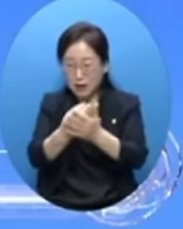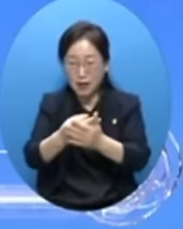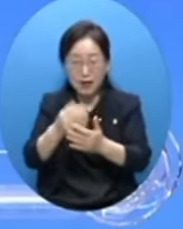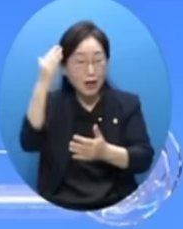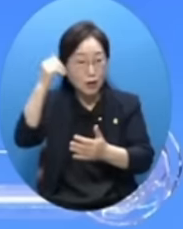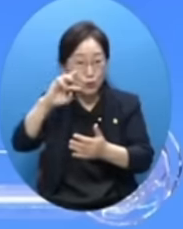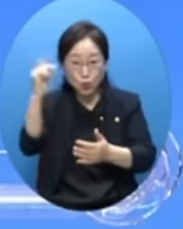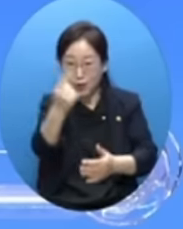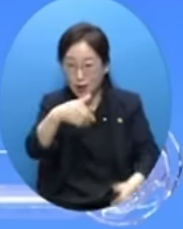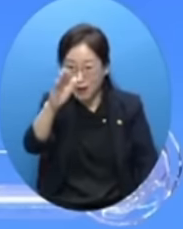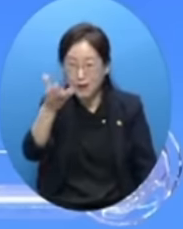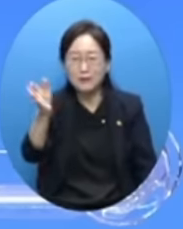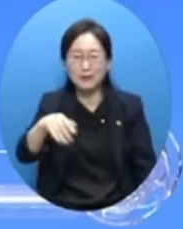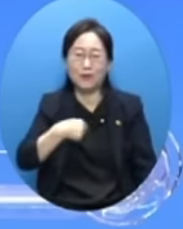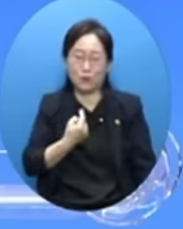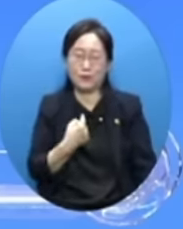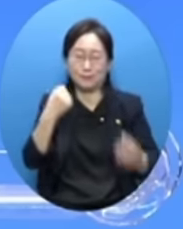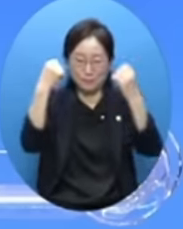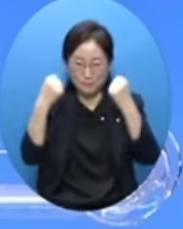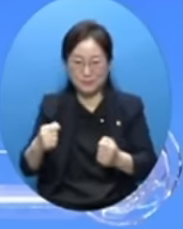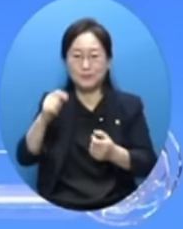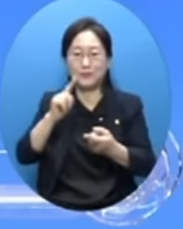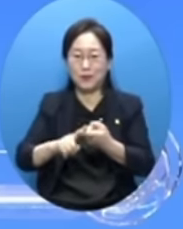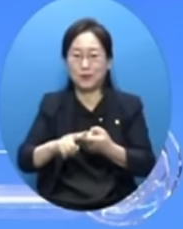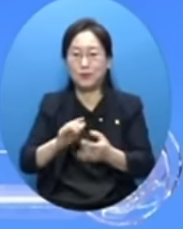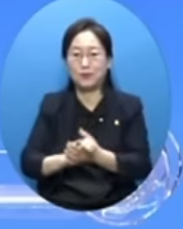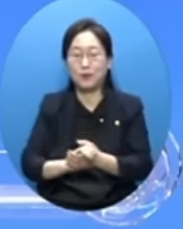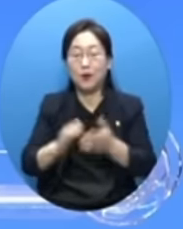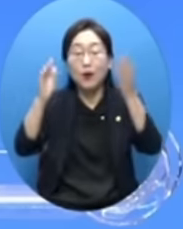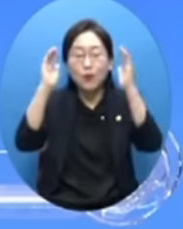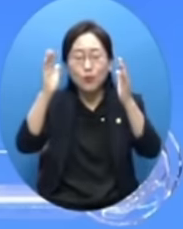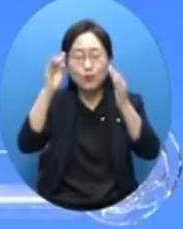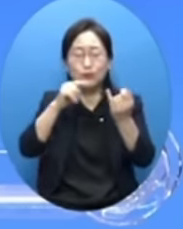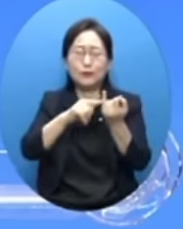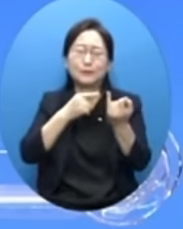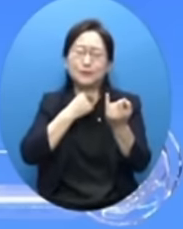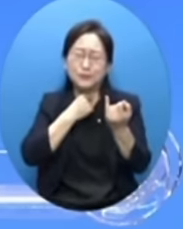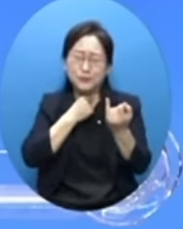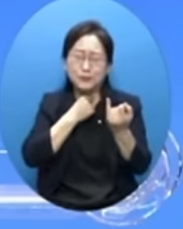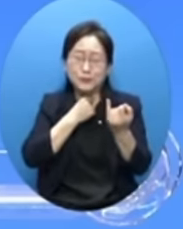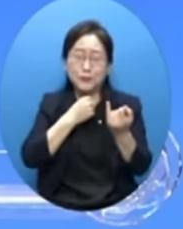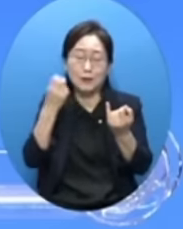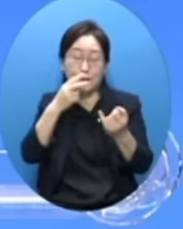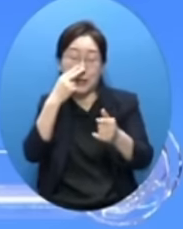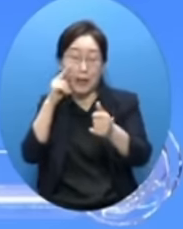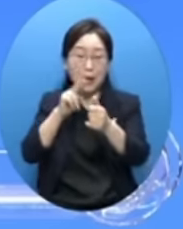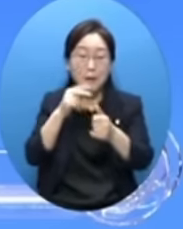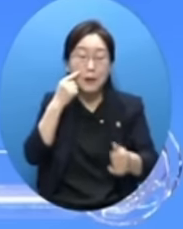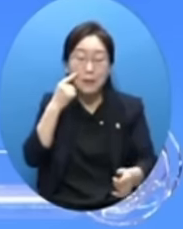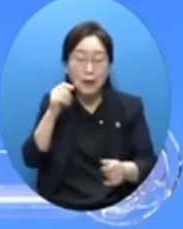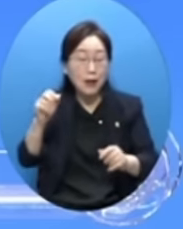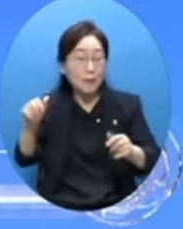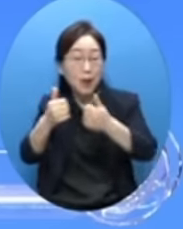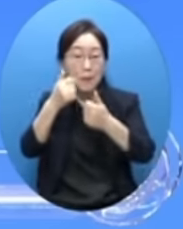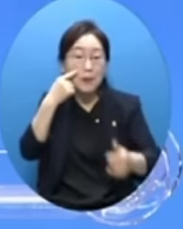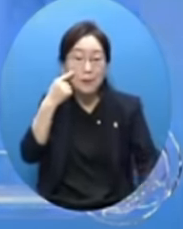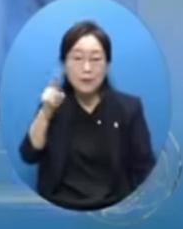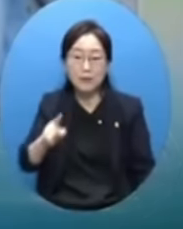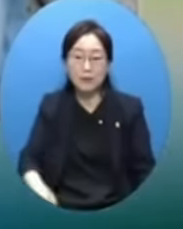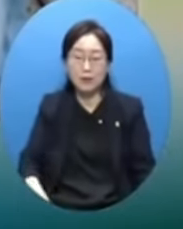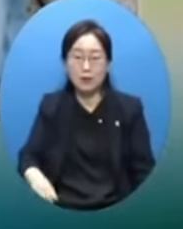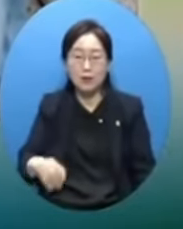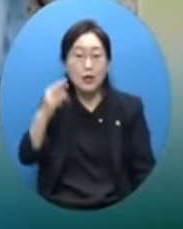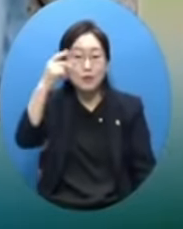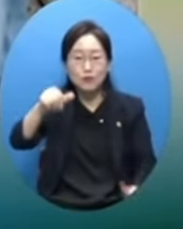남아서 그들을 사랑으로 섬겼습니다. 그리고 그가 공부할 꿈을 가져서 계속 도전해서 미국 명문 뉴욕에 있는